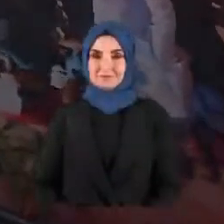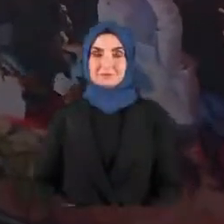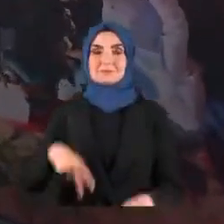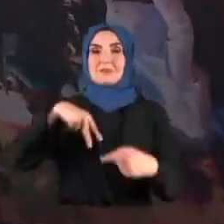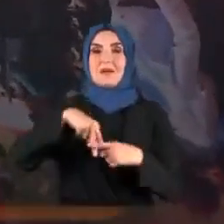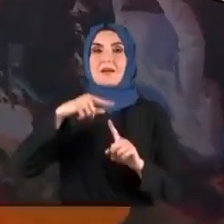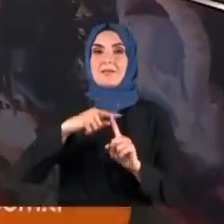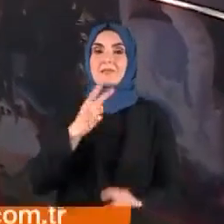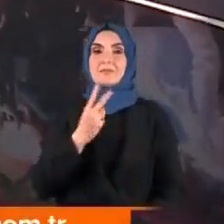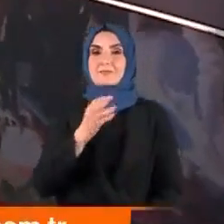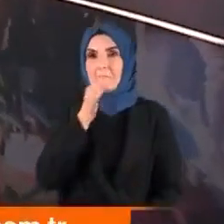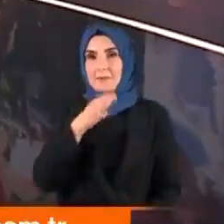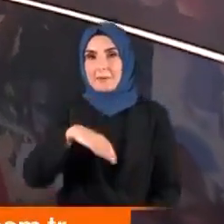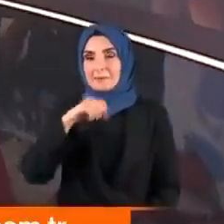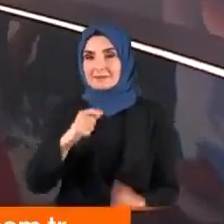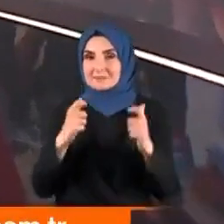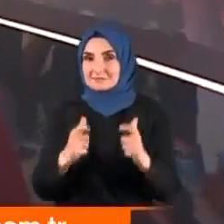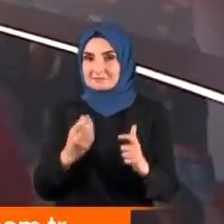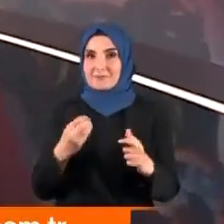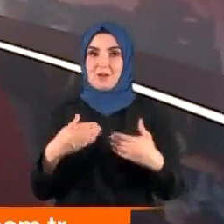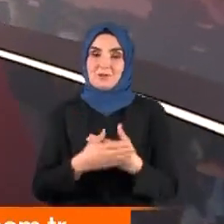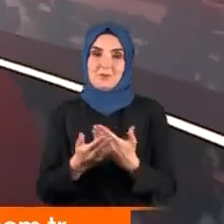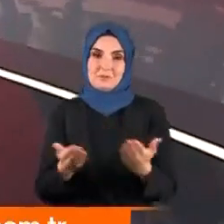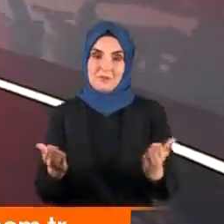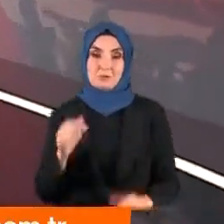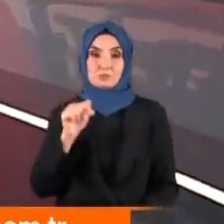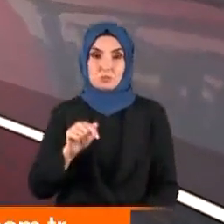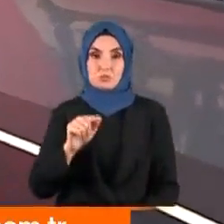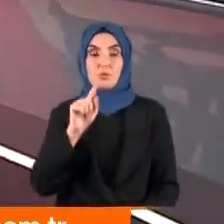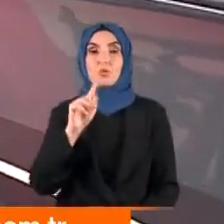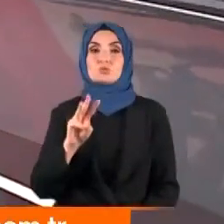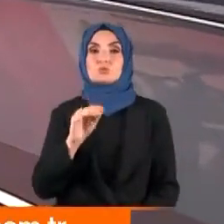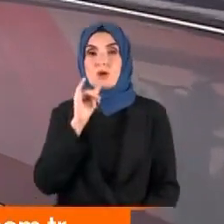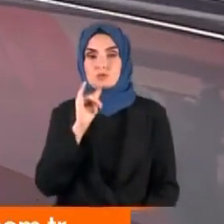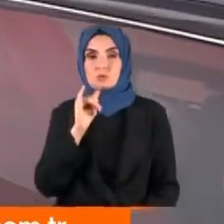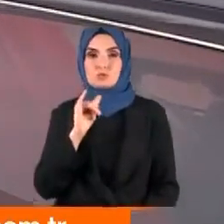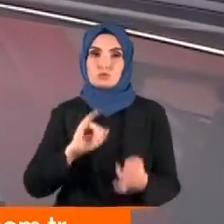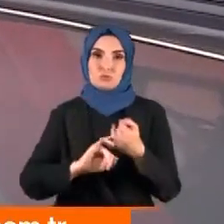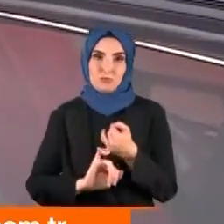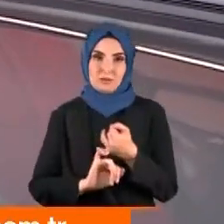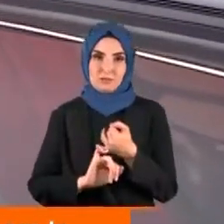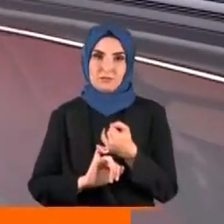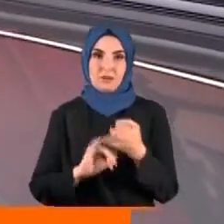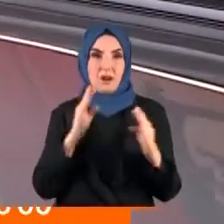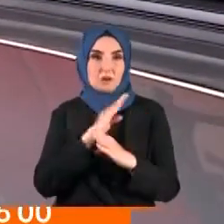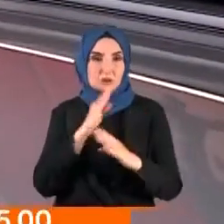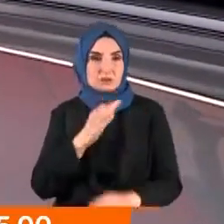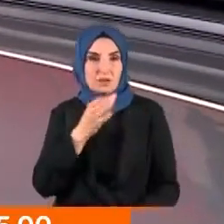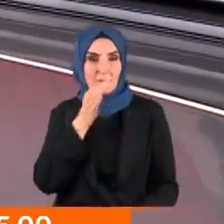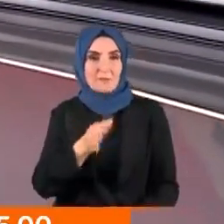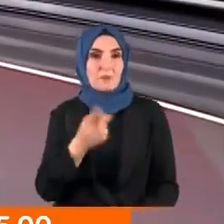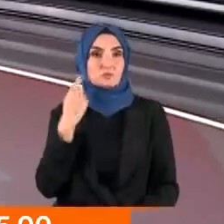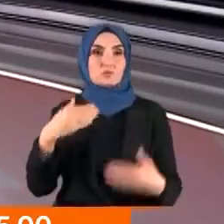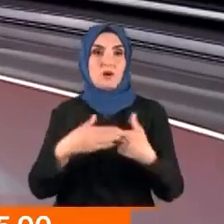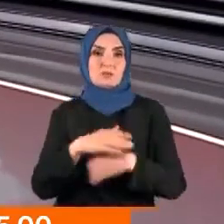Haber'in merkezinden, ATV Haber merkezinden iyi akşamlar. Bugün 13 Ağustos Cumartesi. Acı haber dün akşam